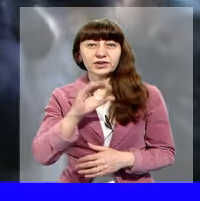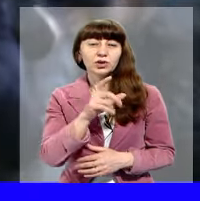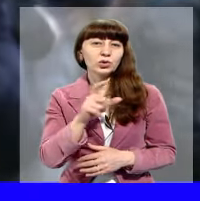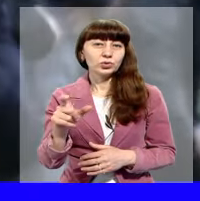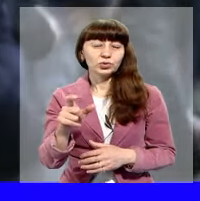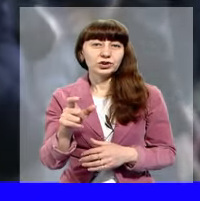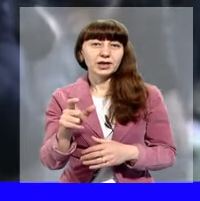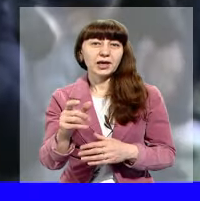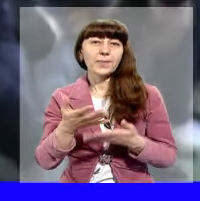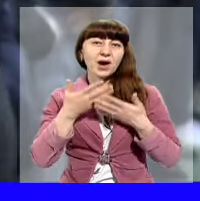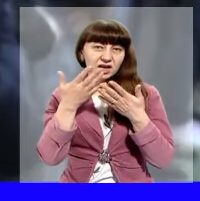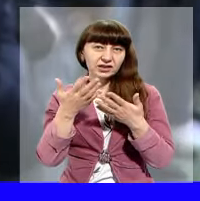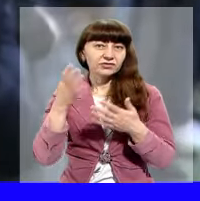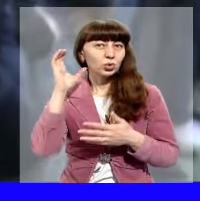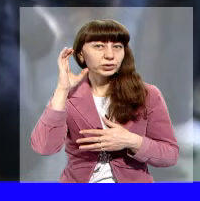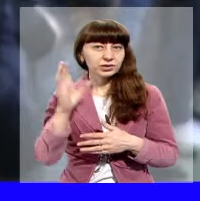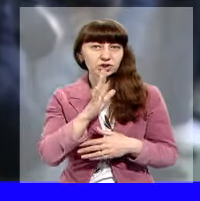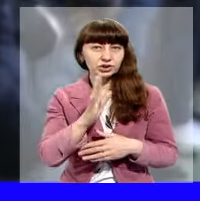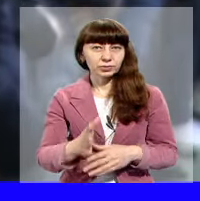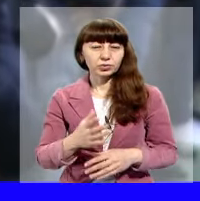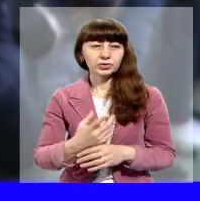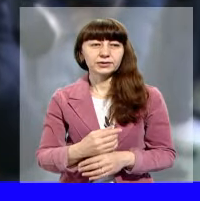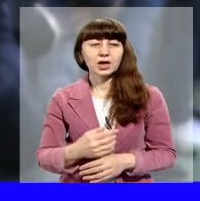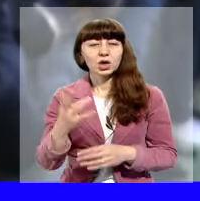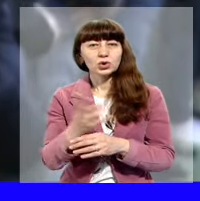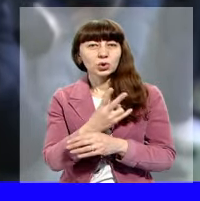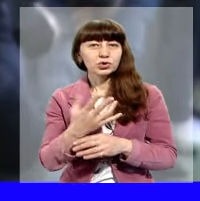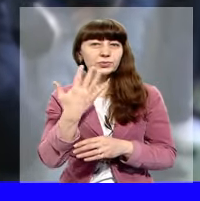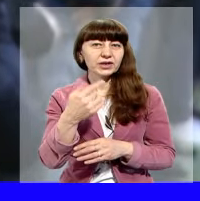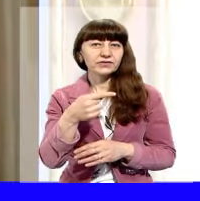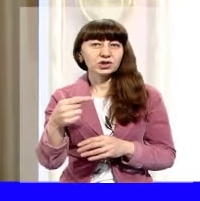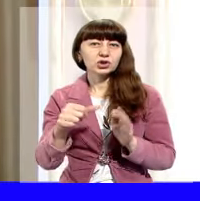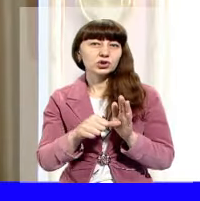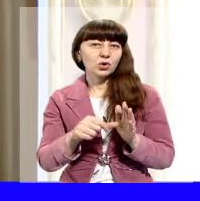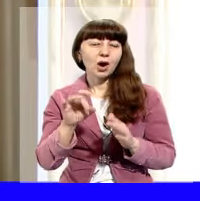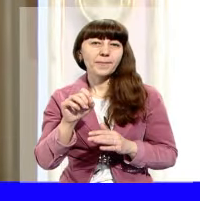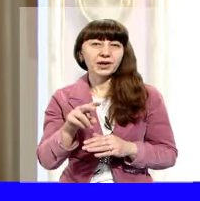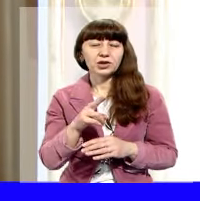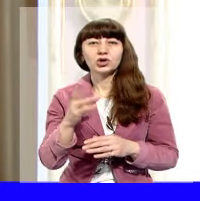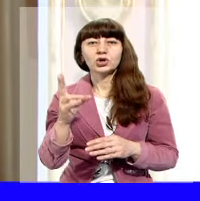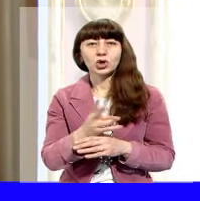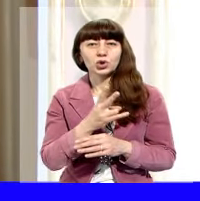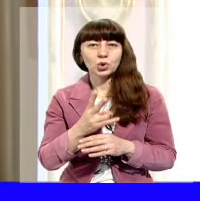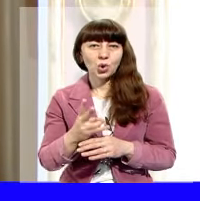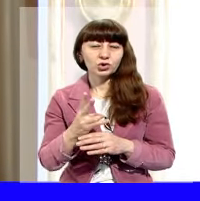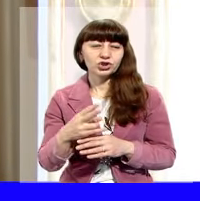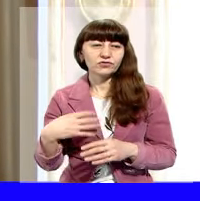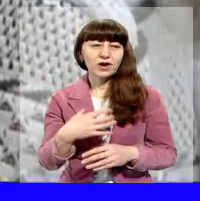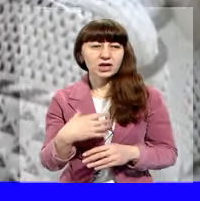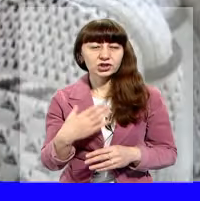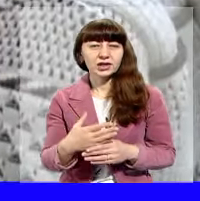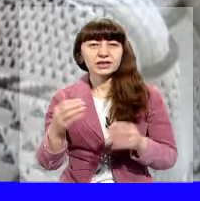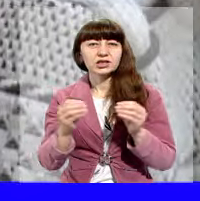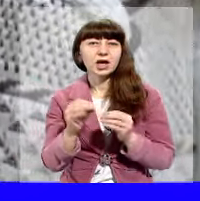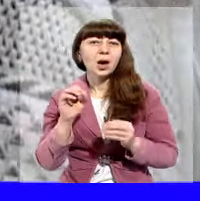болмайды. Сәуір айының 5-нен 6-сына қараған түн қасиетті қадір түні, ал 10-шы сәуір ораза айт мерекесі. Биыл пітір